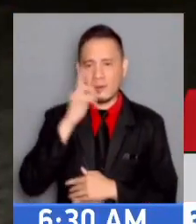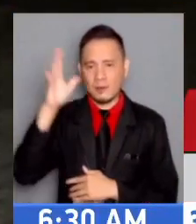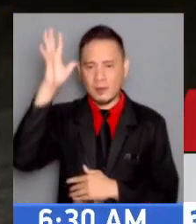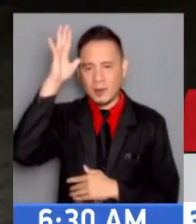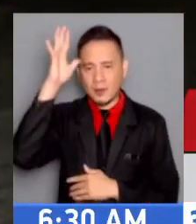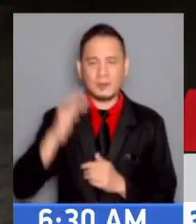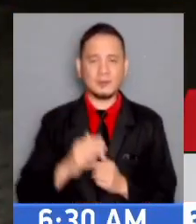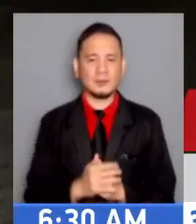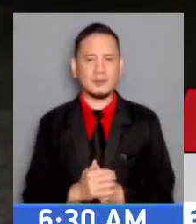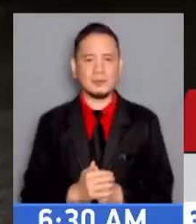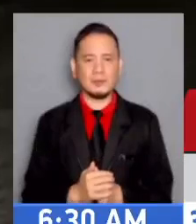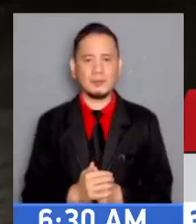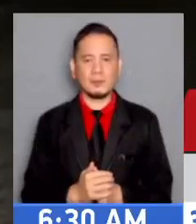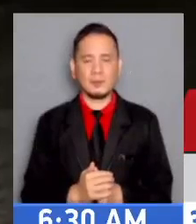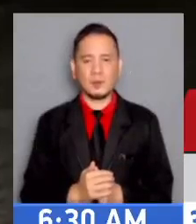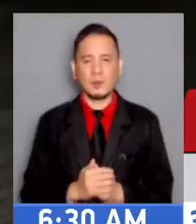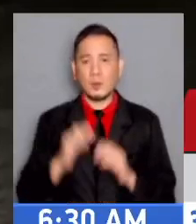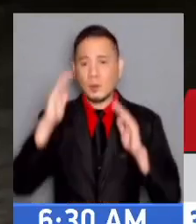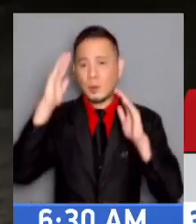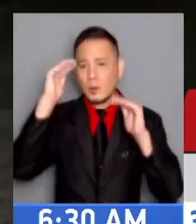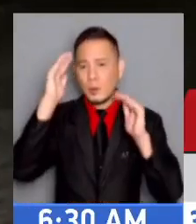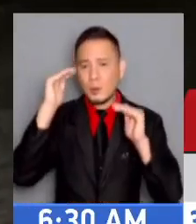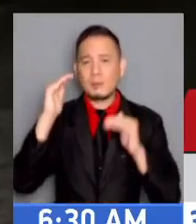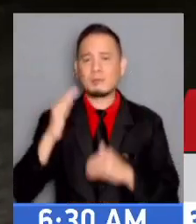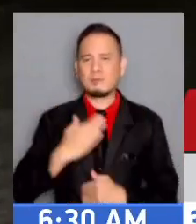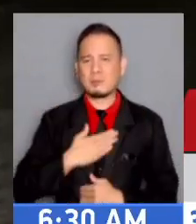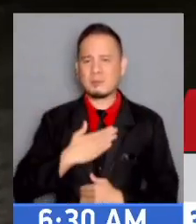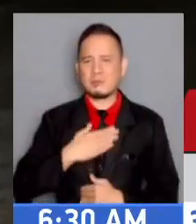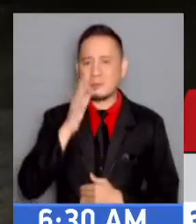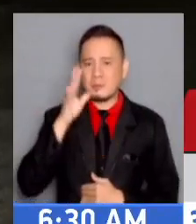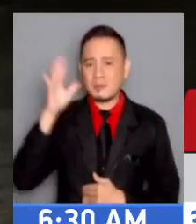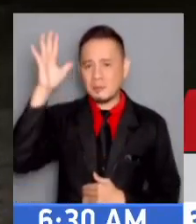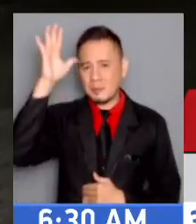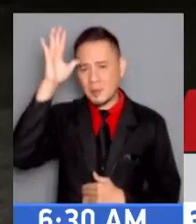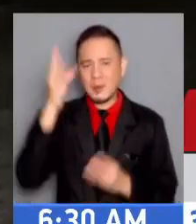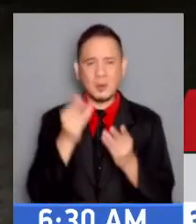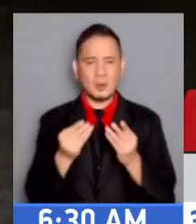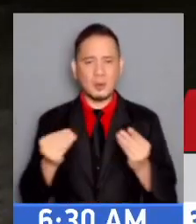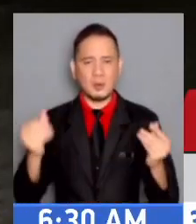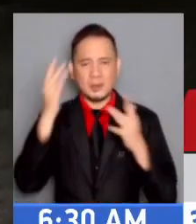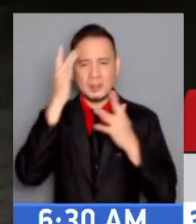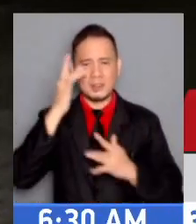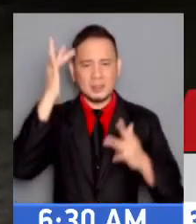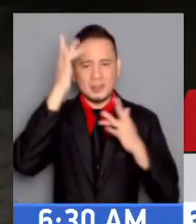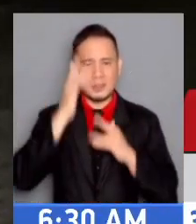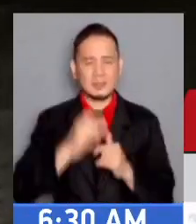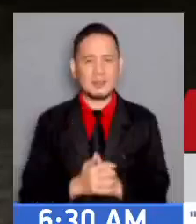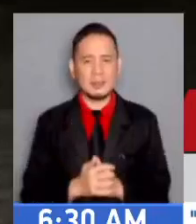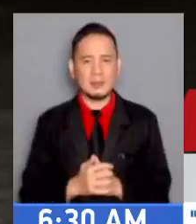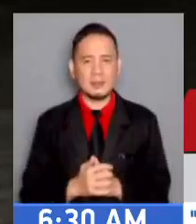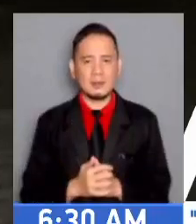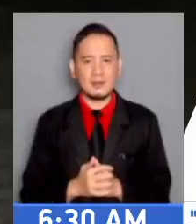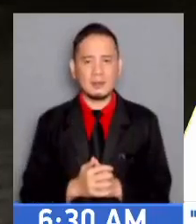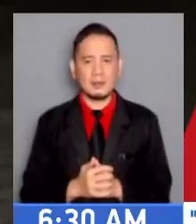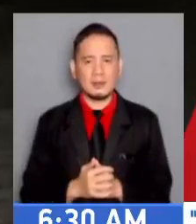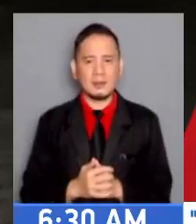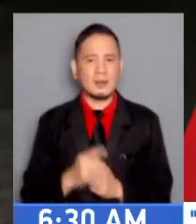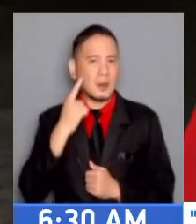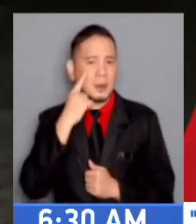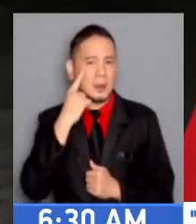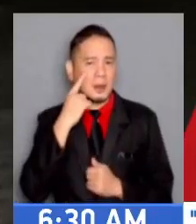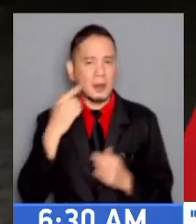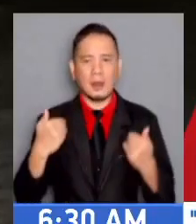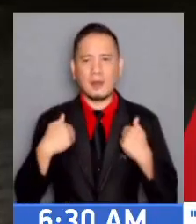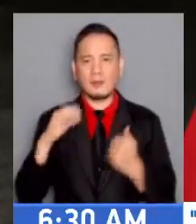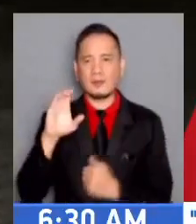yung sakit ng tatay ko at nanay ko. Yun lang. Yung sa mata niya, may cyst sa mata. Tsaka yung tatay